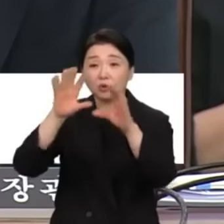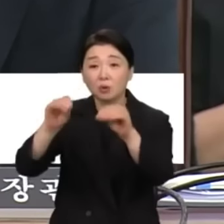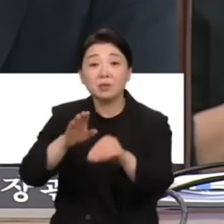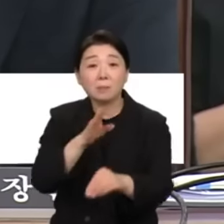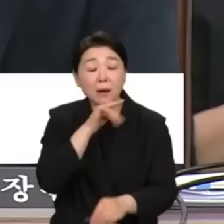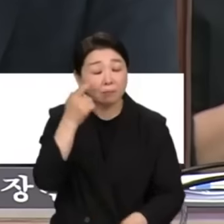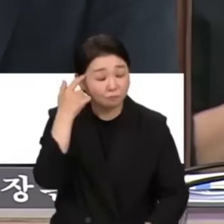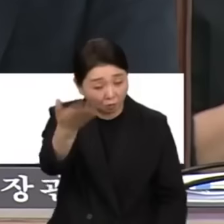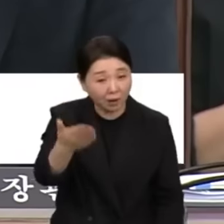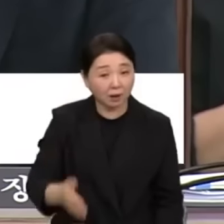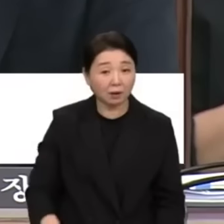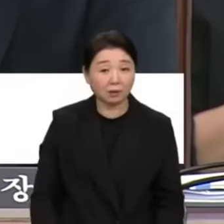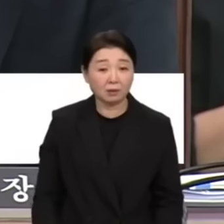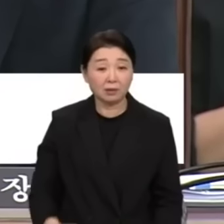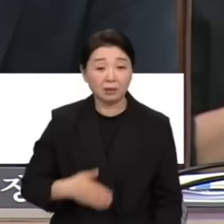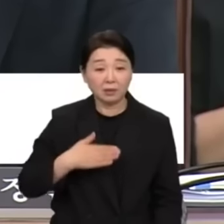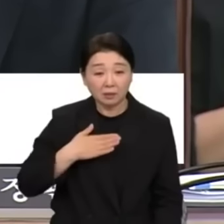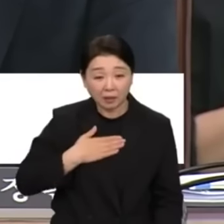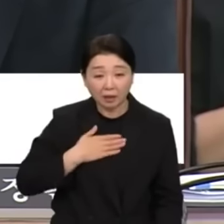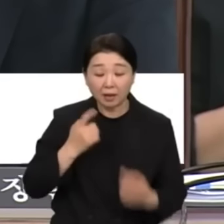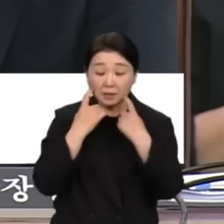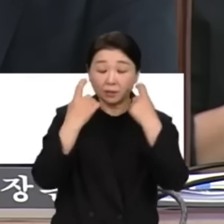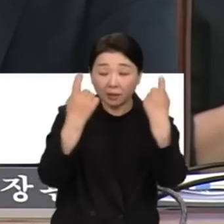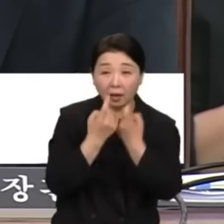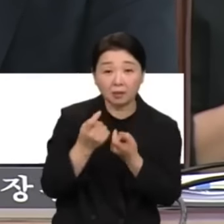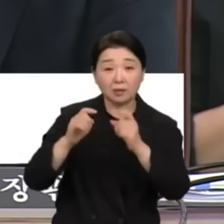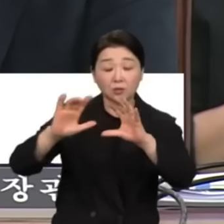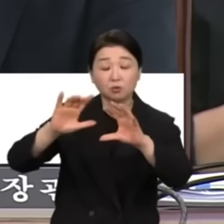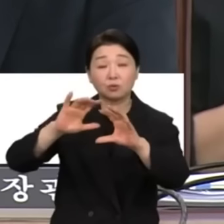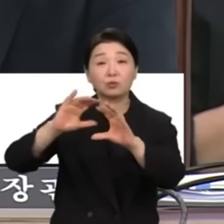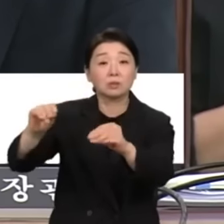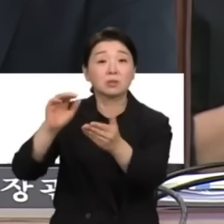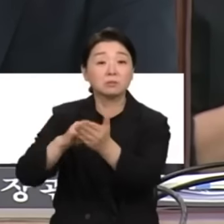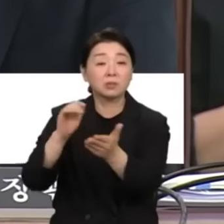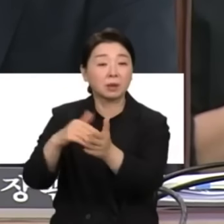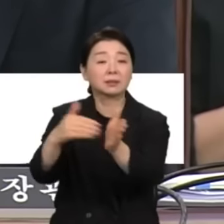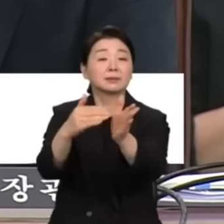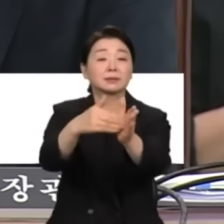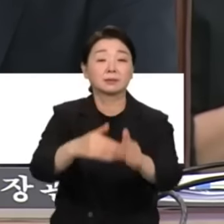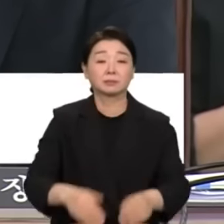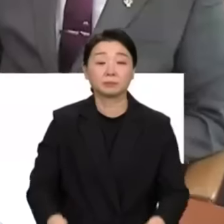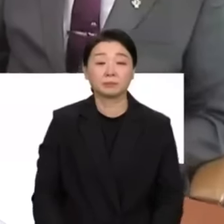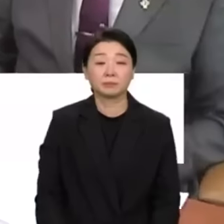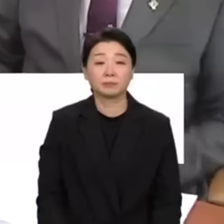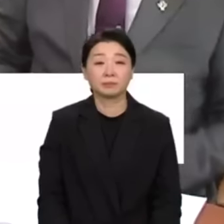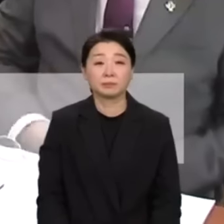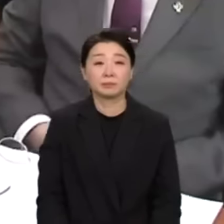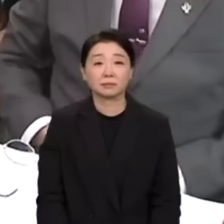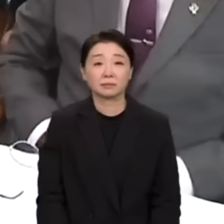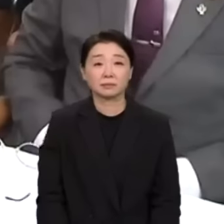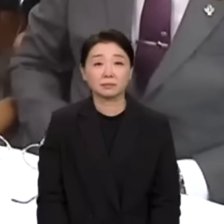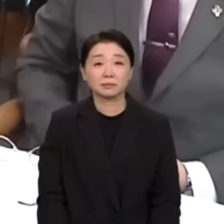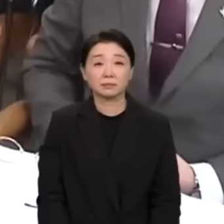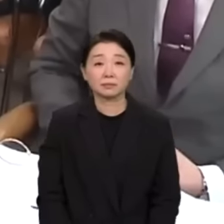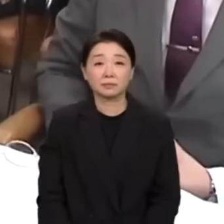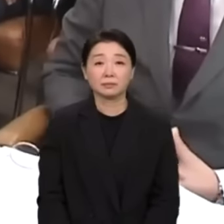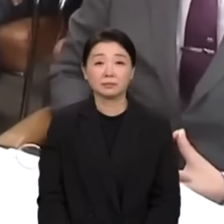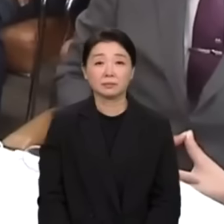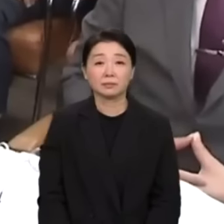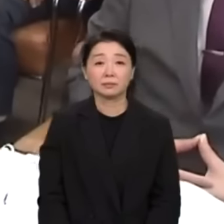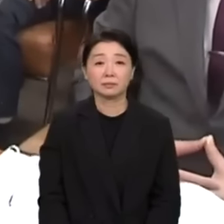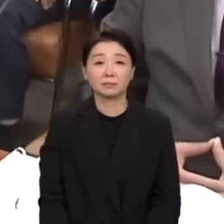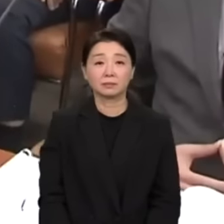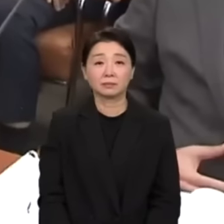묻습니다, 지금. 제가 출국 개인의 출국 금지 사유를 장관이 알 수가 없습니다. JTBC